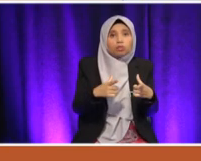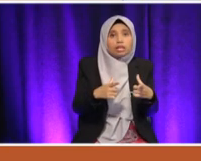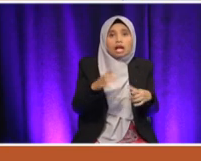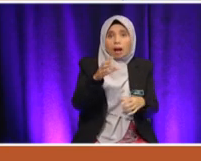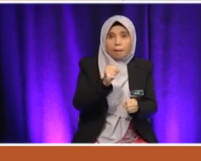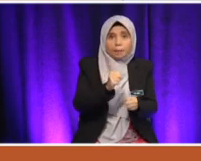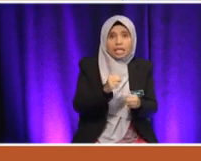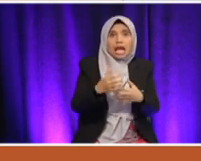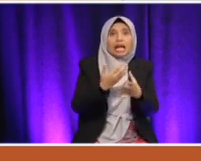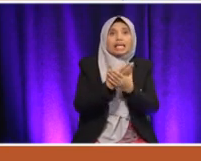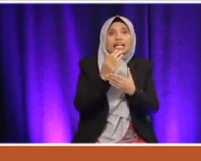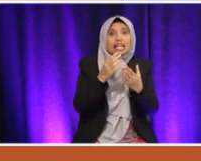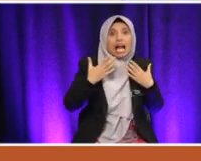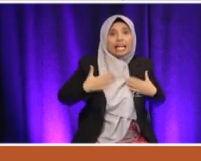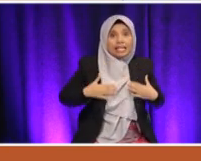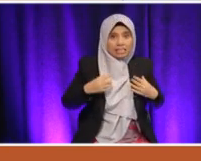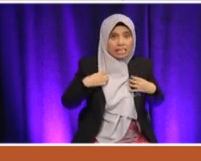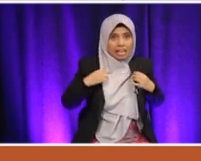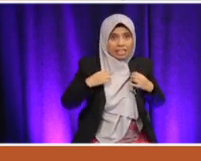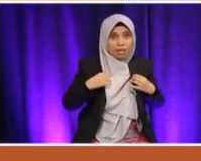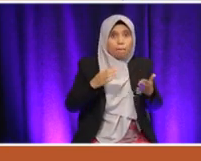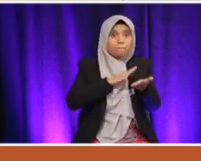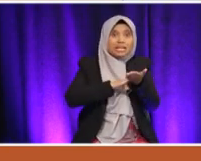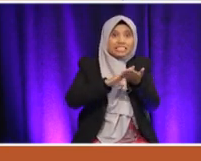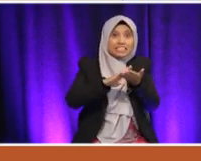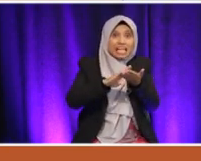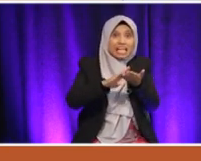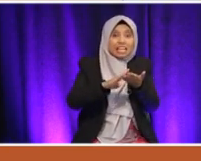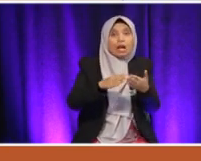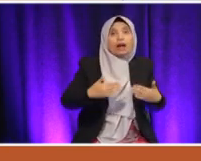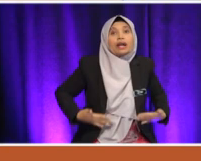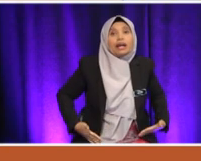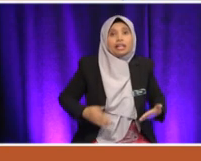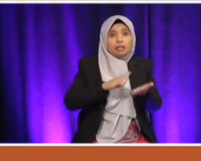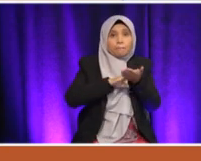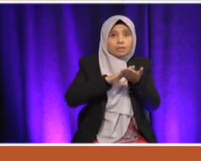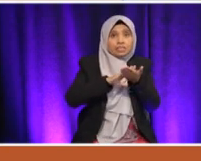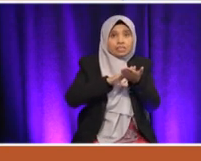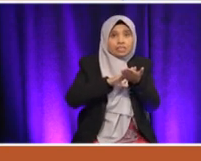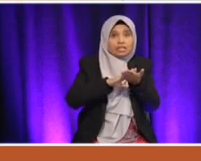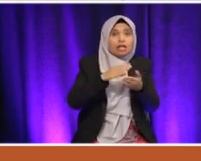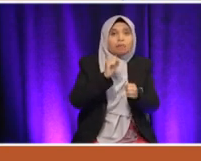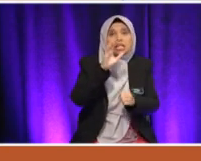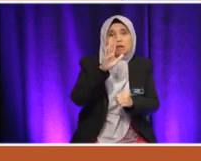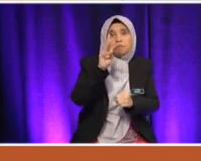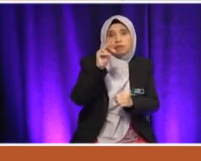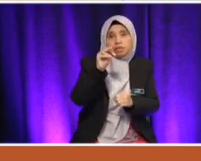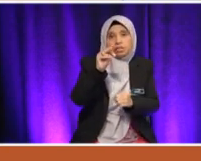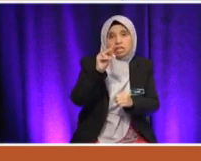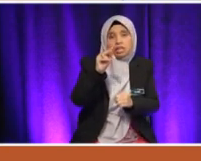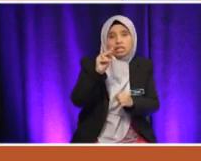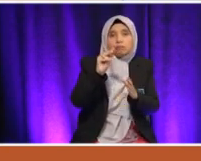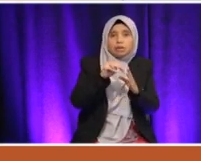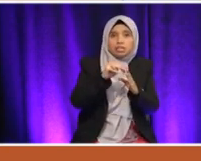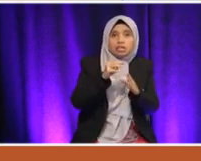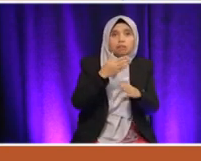kemudian kenal pasti kawasan pendarahan dan tekan kawasan tersebut menggunakan jari selama 5 hingga 10 menit tapi kalau